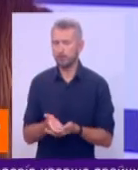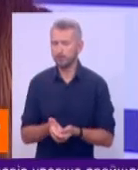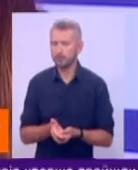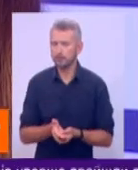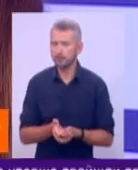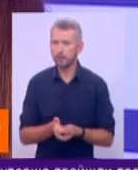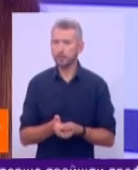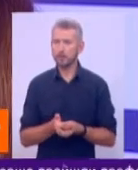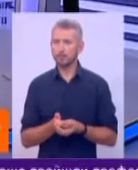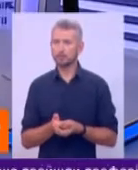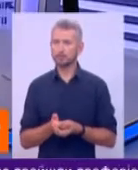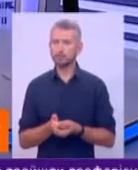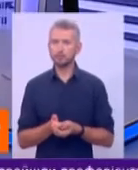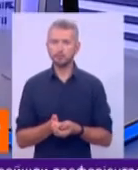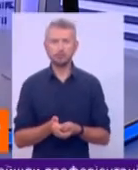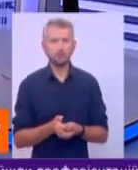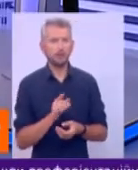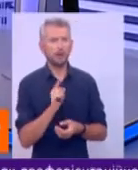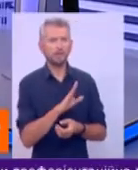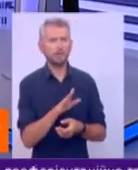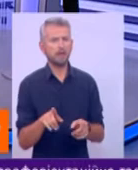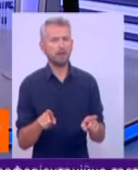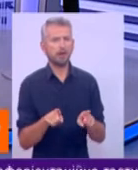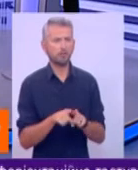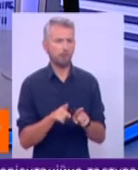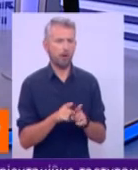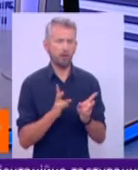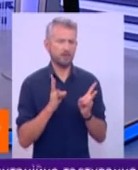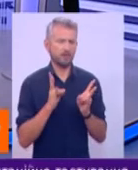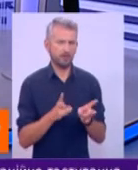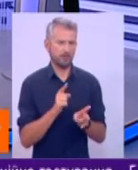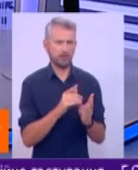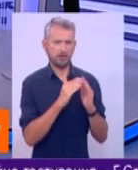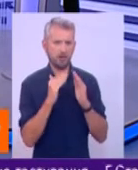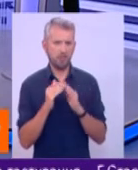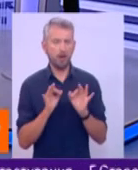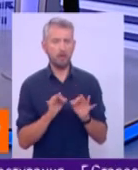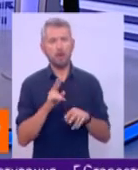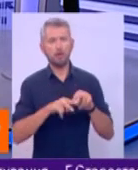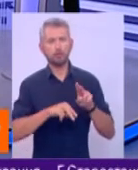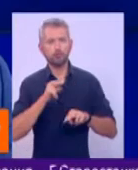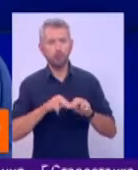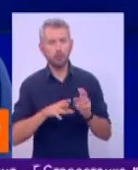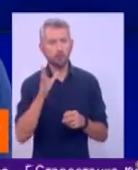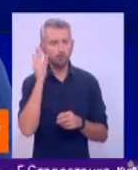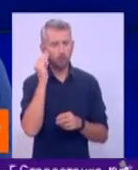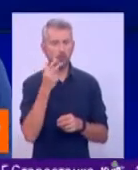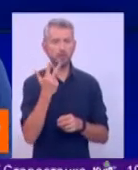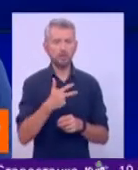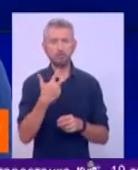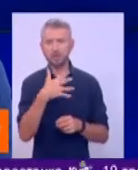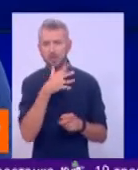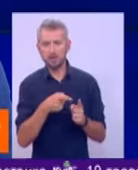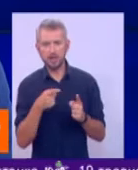повністю робити? Ну, вони не настільки катастрофічні, ці дома. Хоча вони строїлись з учетом 30-50